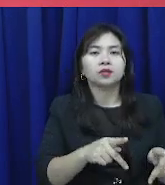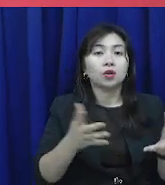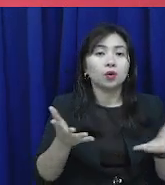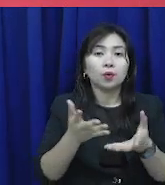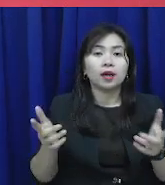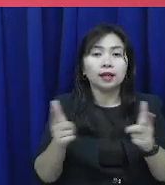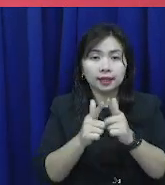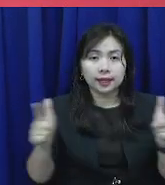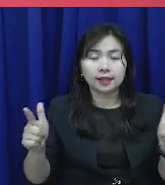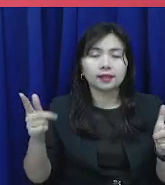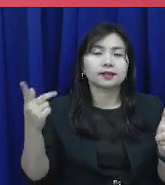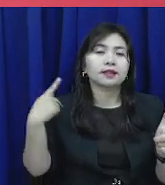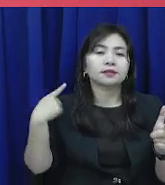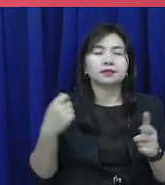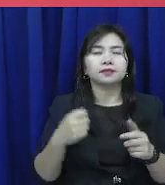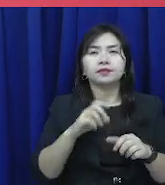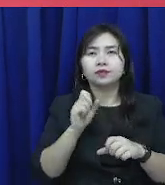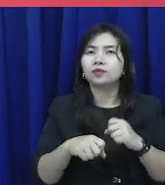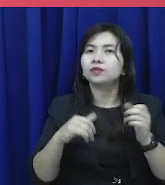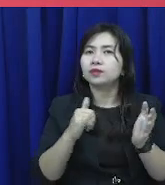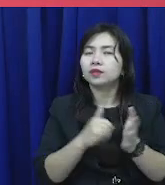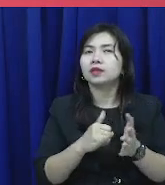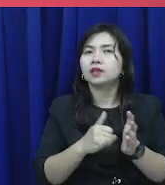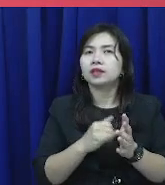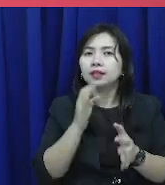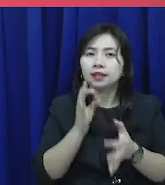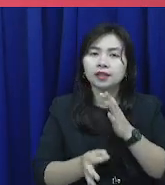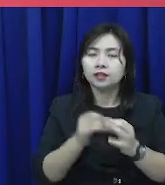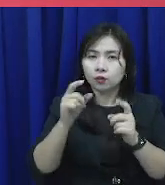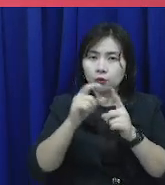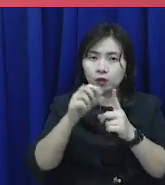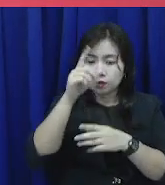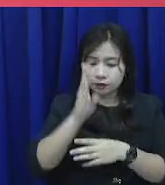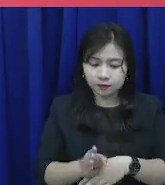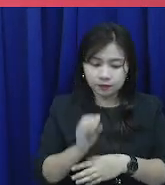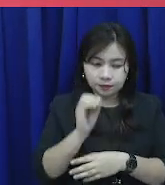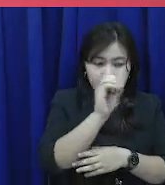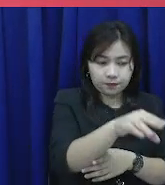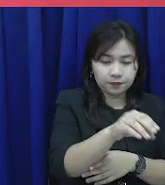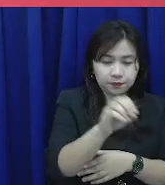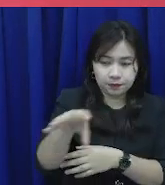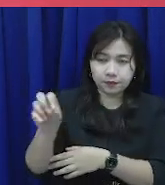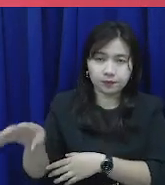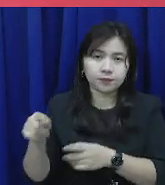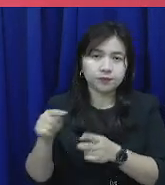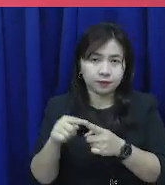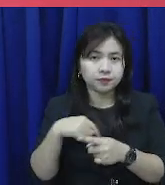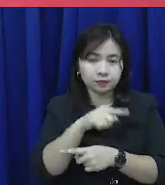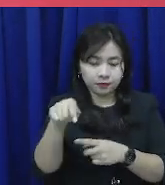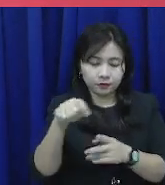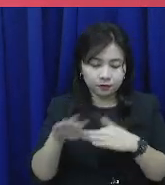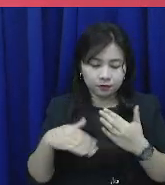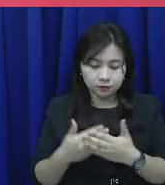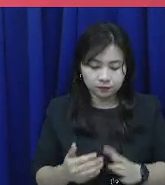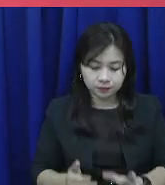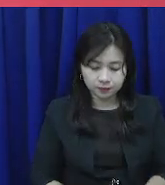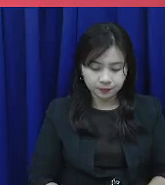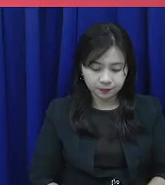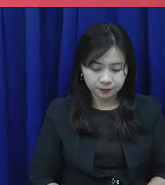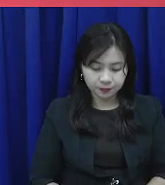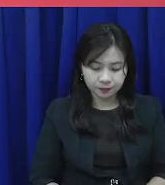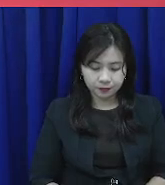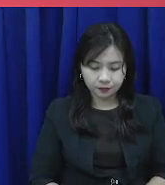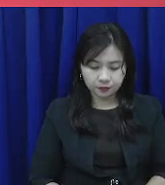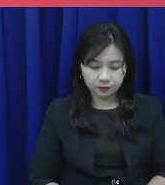is will be sold to us you see bago po yan I ah ah maitanim po sa atin mga kapatid